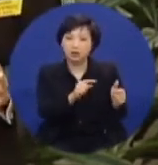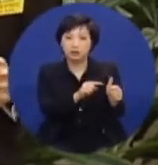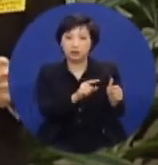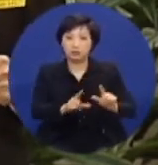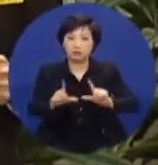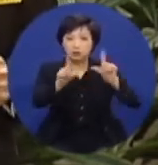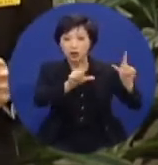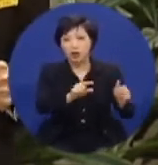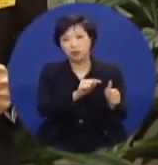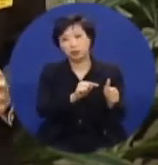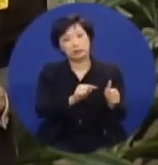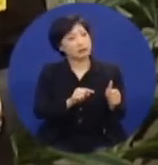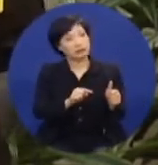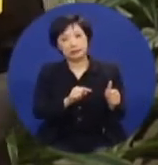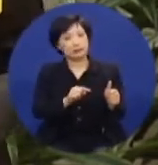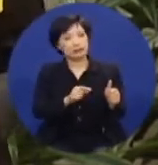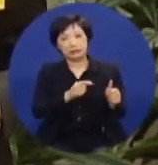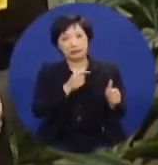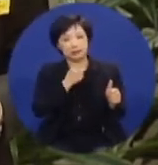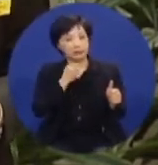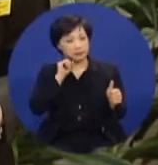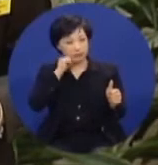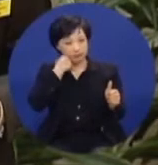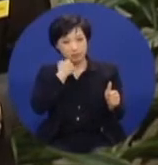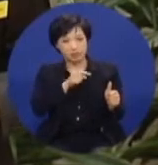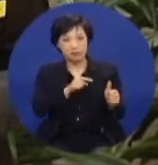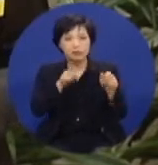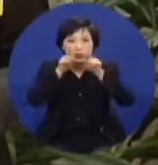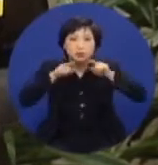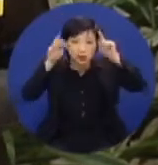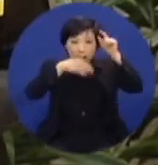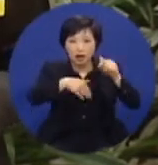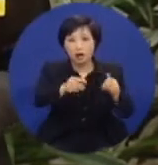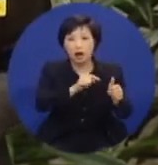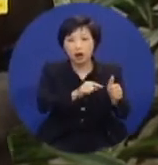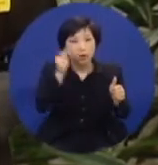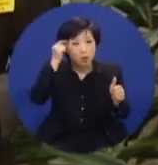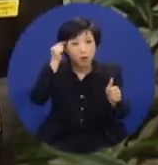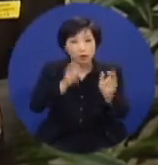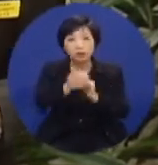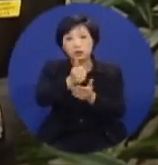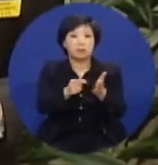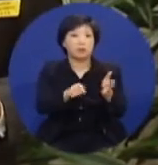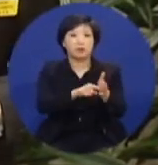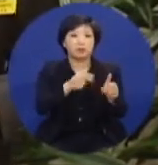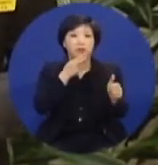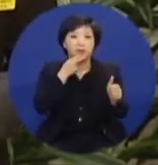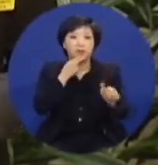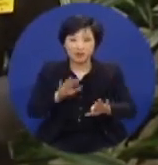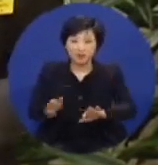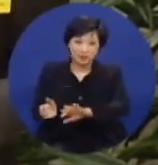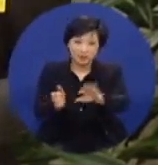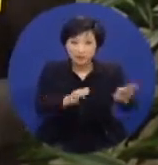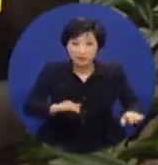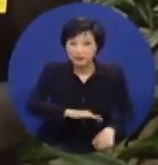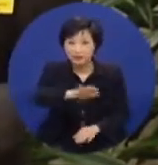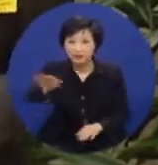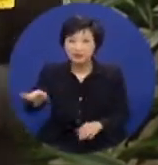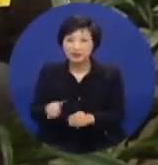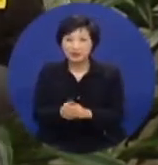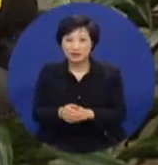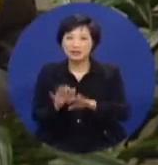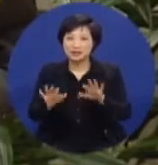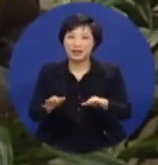산다면 넣은 주가 예수 안 됐기 때문에 공부해야 우리 광 임은 판교 안에